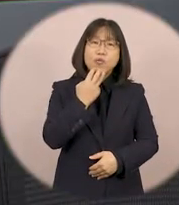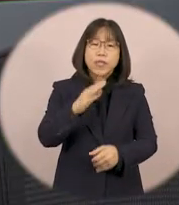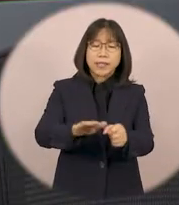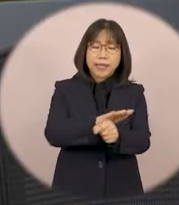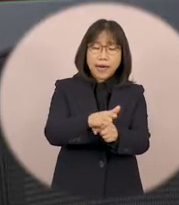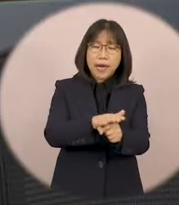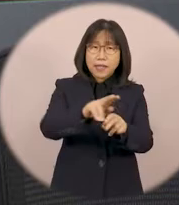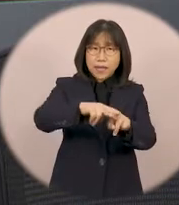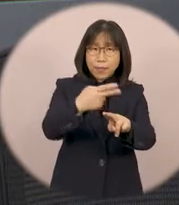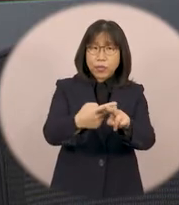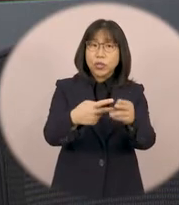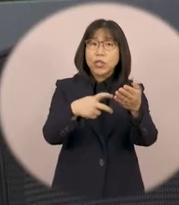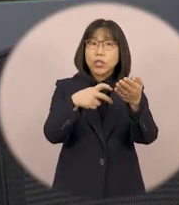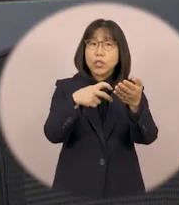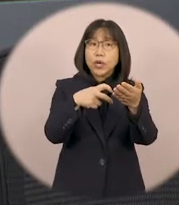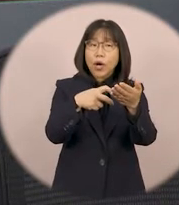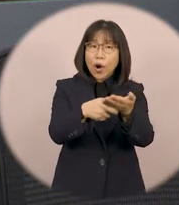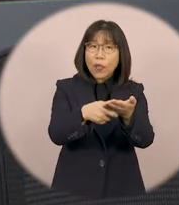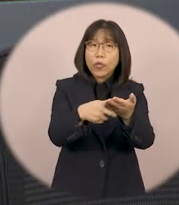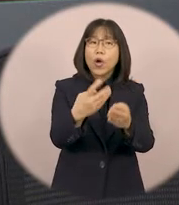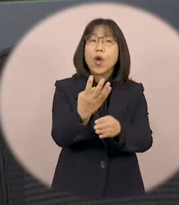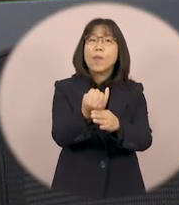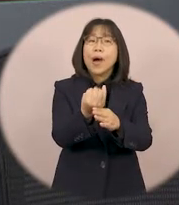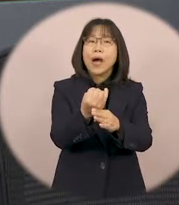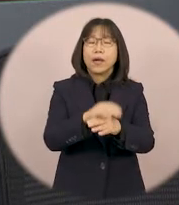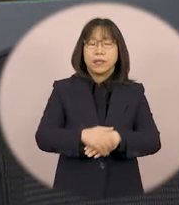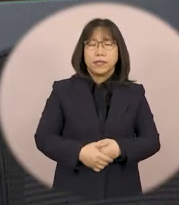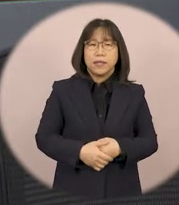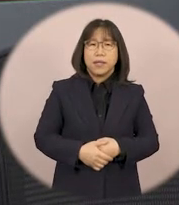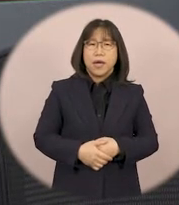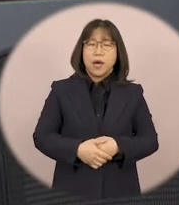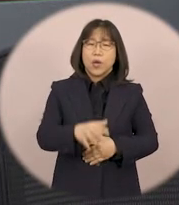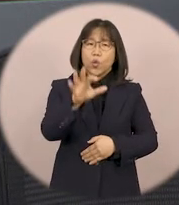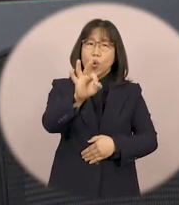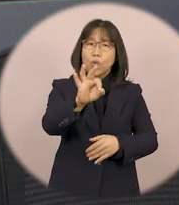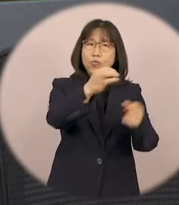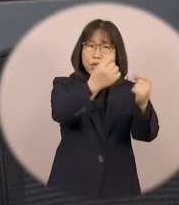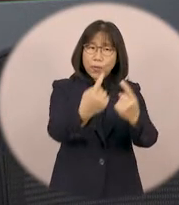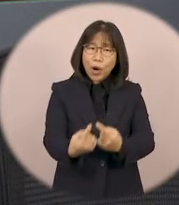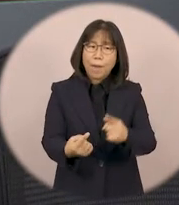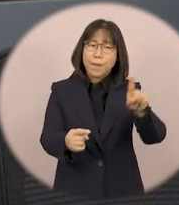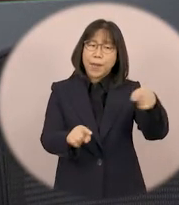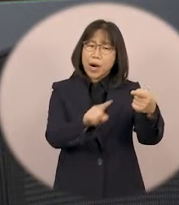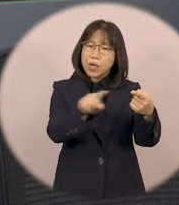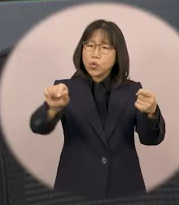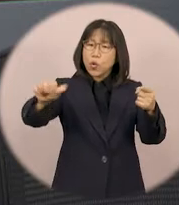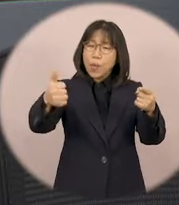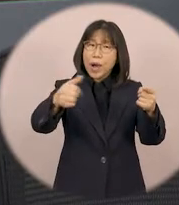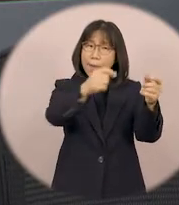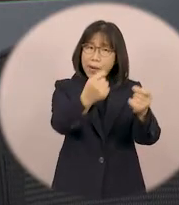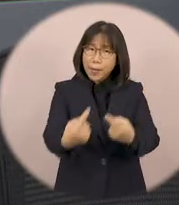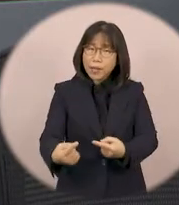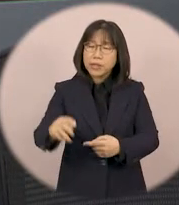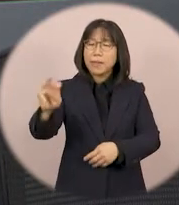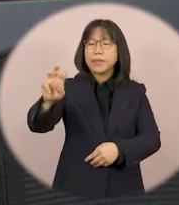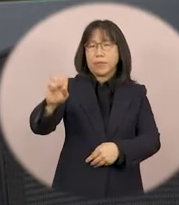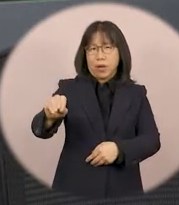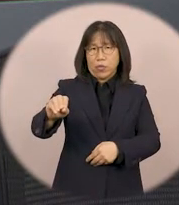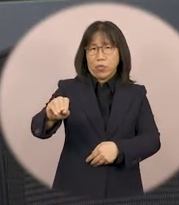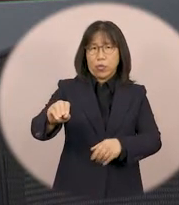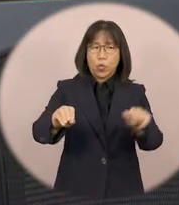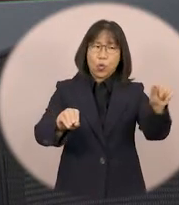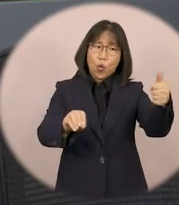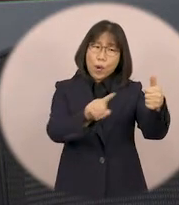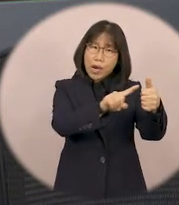서울사랑 상품권 체구 금액은 연간 총 임대료 인하 금액에 따라 달라집니다 100만원 이상 500만원 미만인 아 시